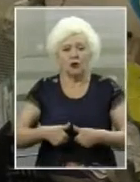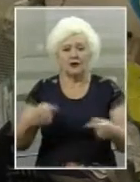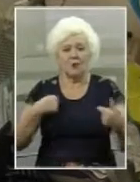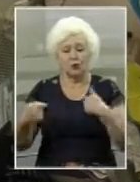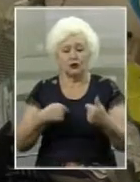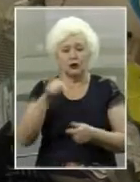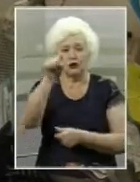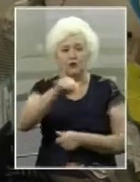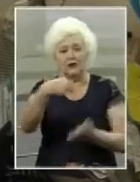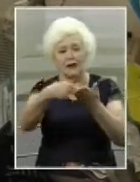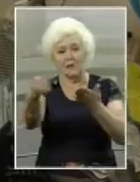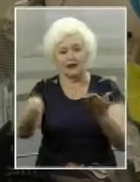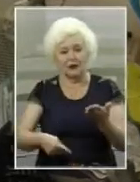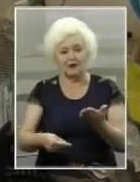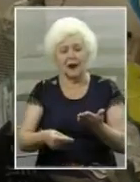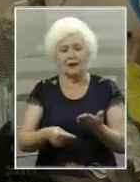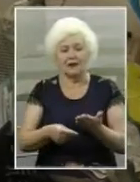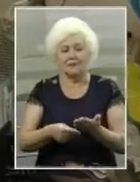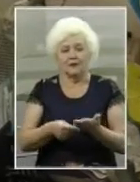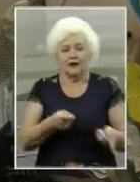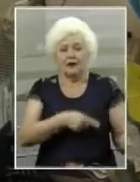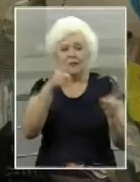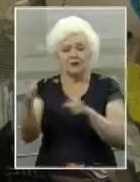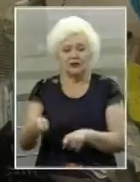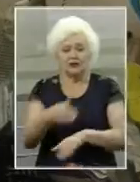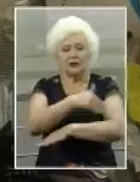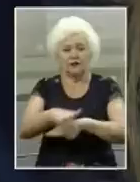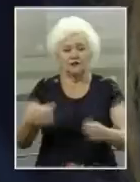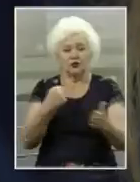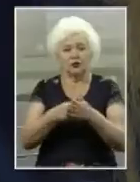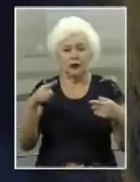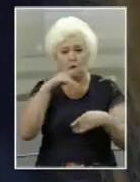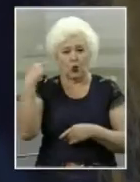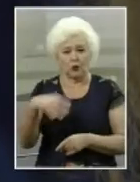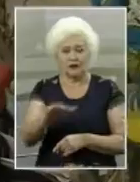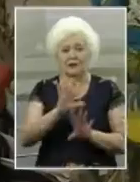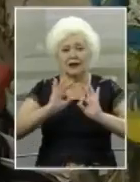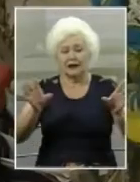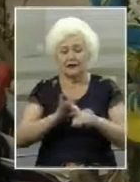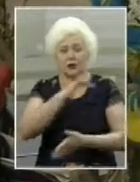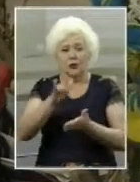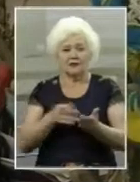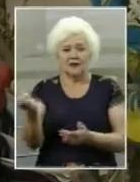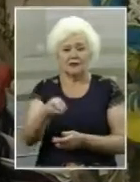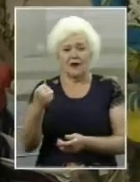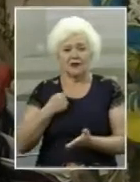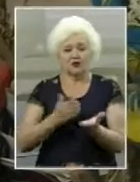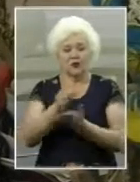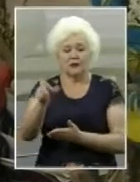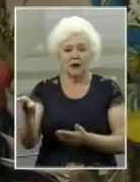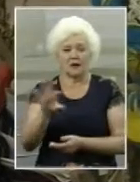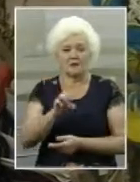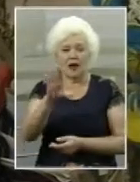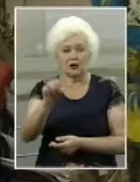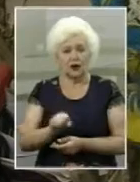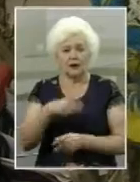того, щоб вони підписали і перейшли на сторону до Росії. Під час інтерв'ю до центру заходить військовослужбовець